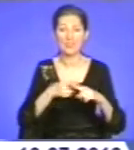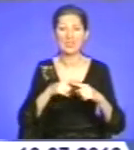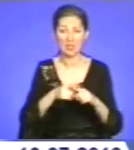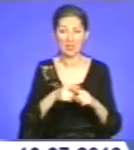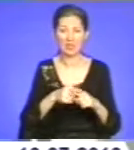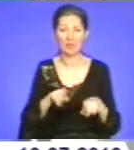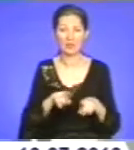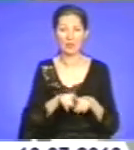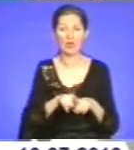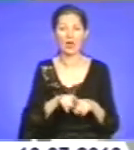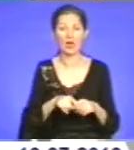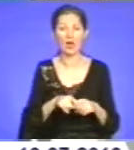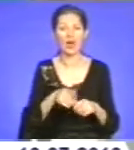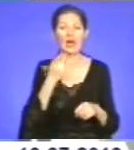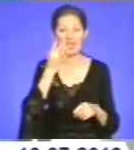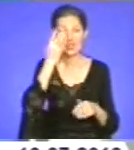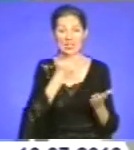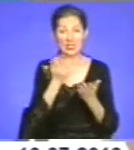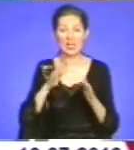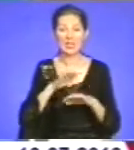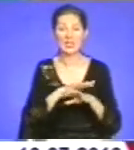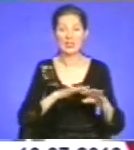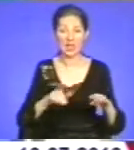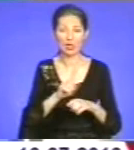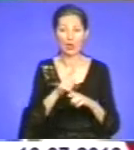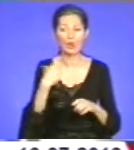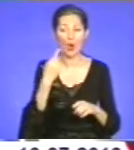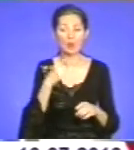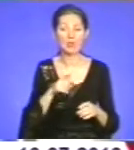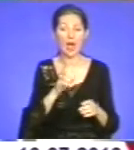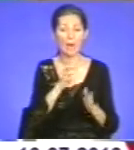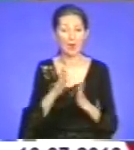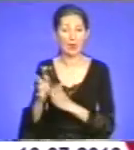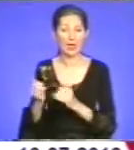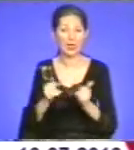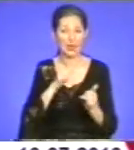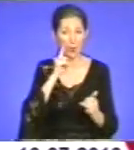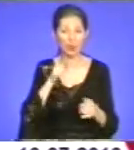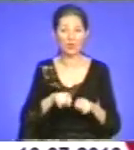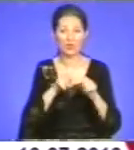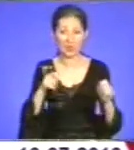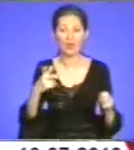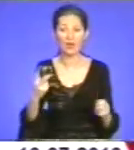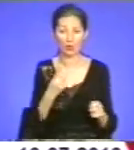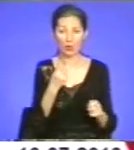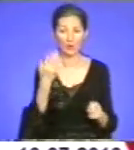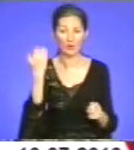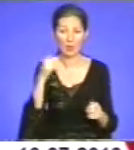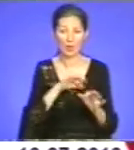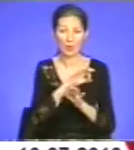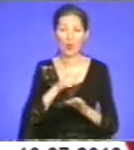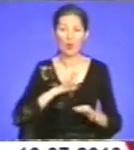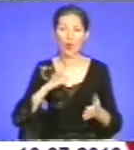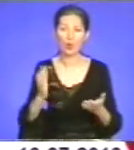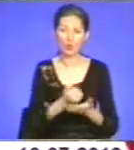сюжеті. Літній читальний зал Тернопільська обласна бібліотека для молоді відкрила уже вдруге. Торічній проект був успішний.